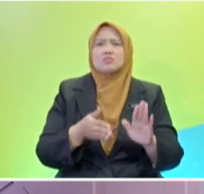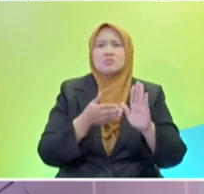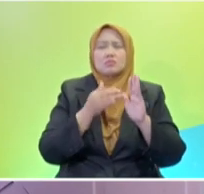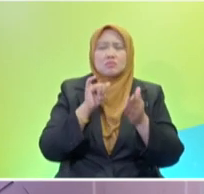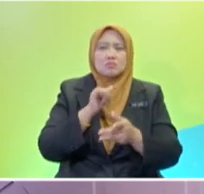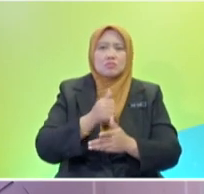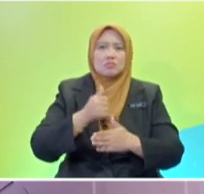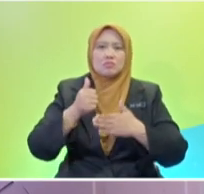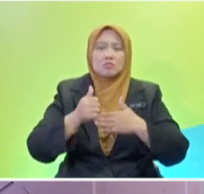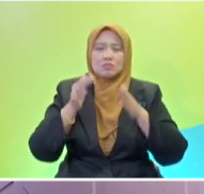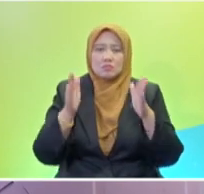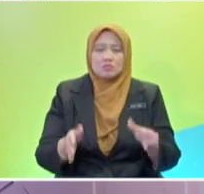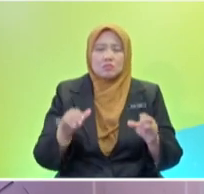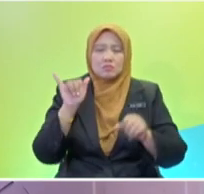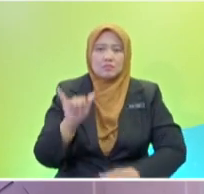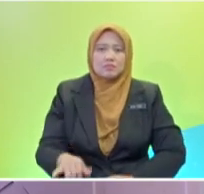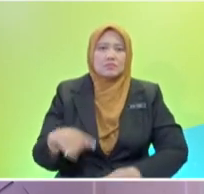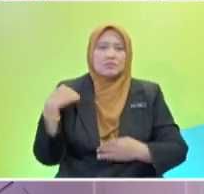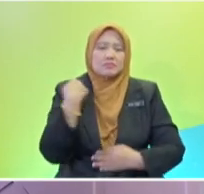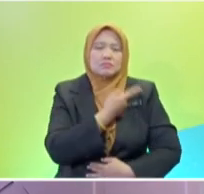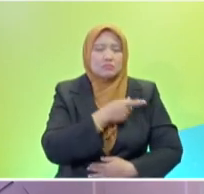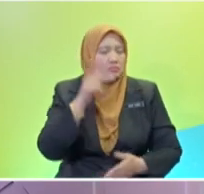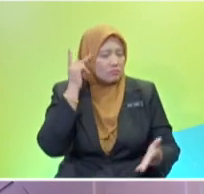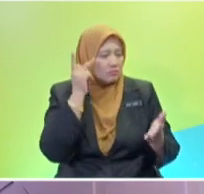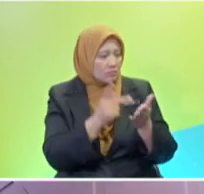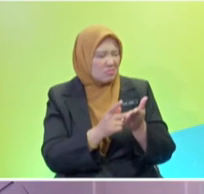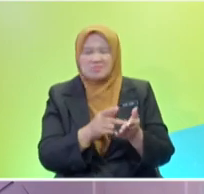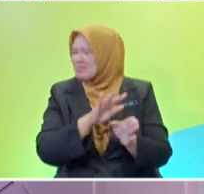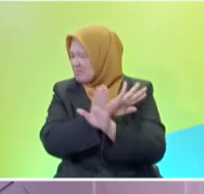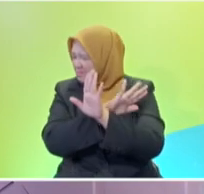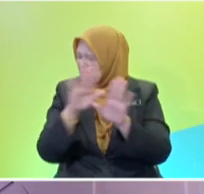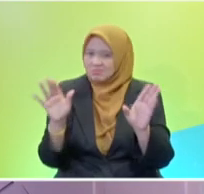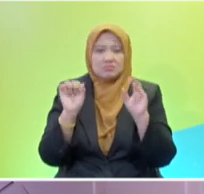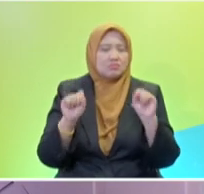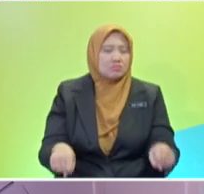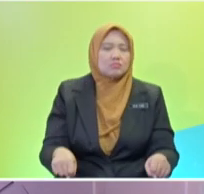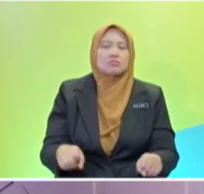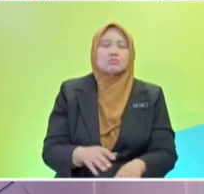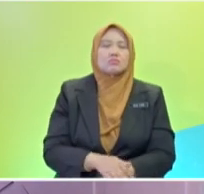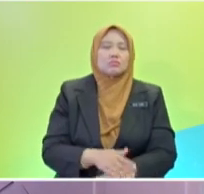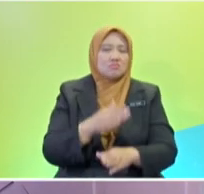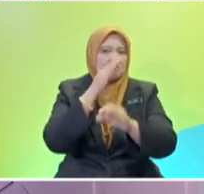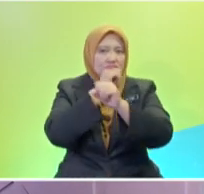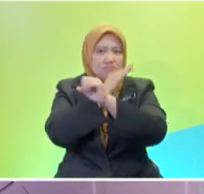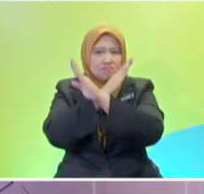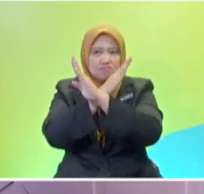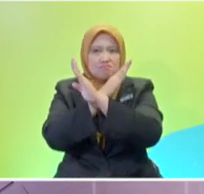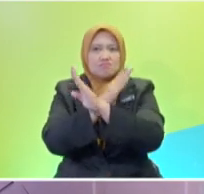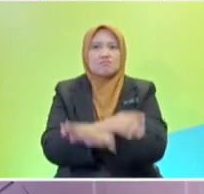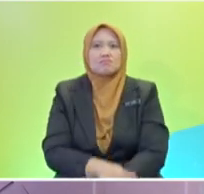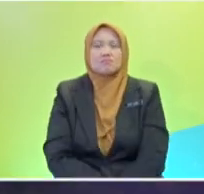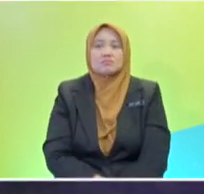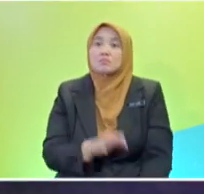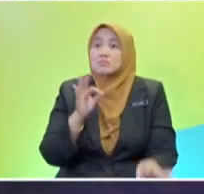lihat dan jangan bagi sentuh apa Jadi kalau ada yang lihat ada yang sentuh kita perlu bagi tahu kepada orang yang lebih dewasa